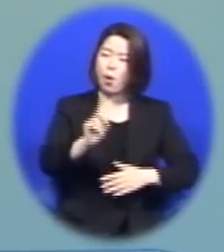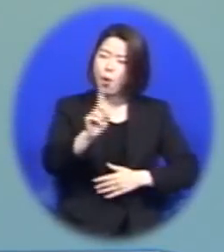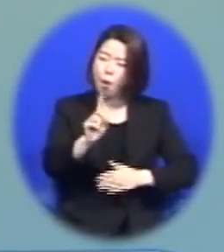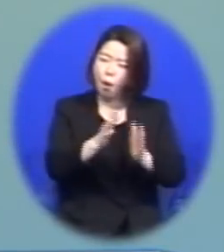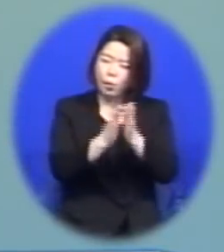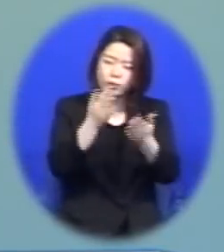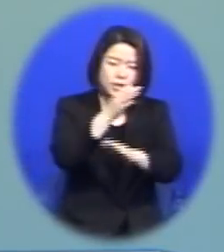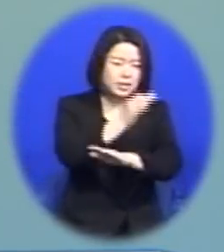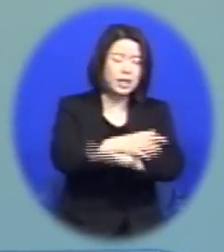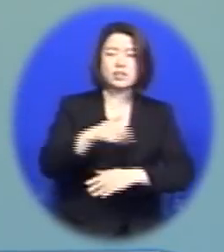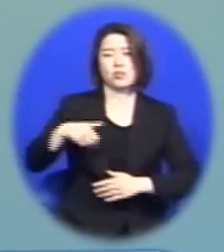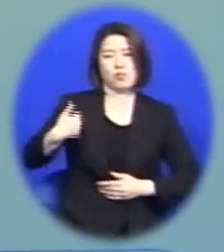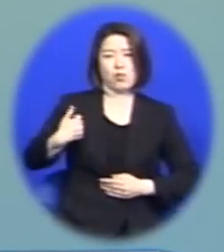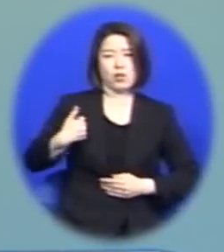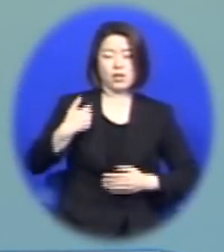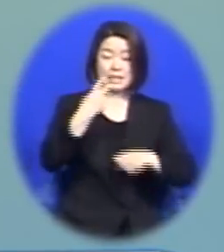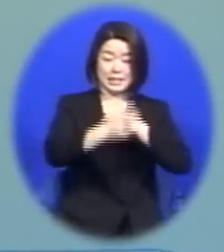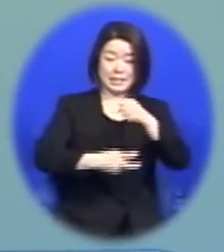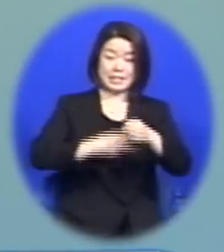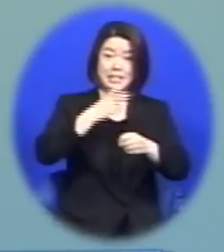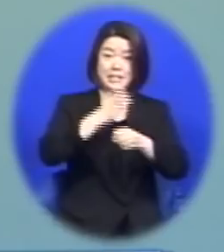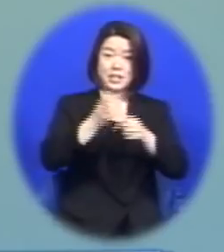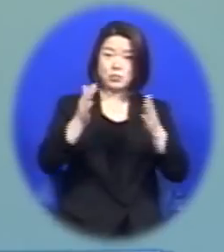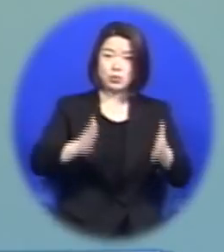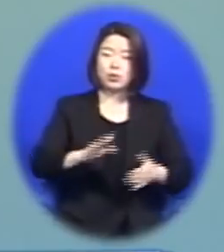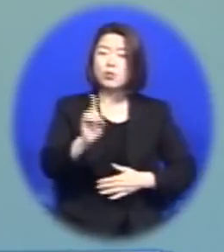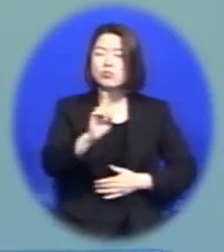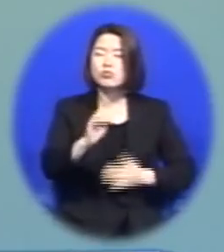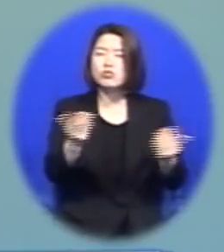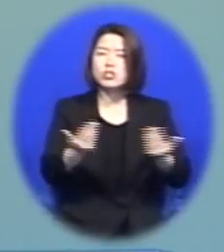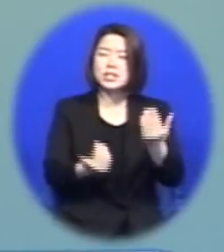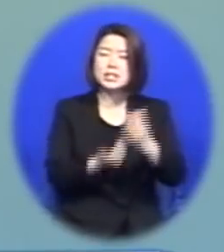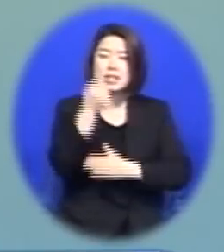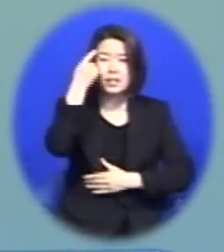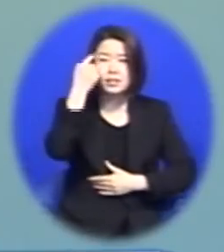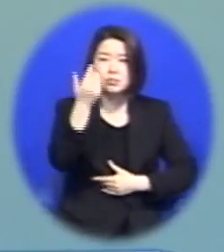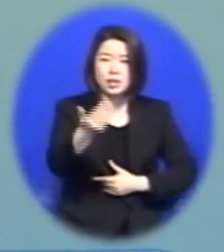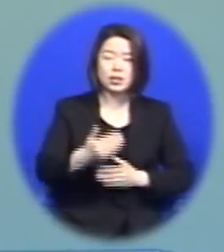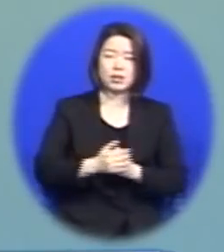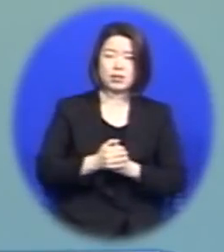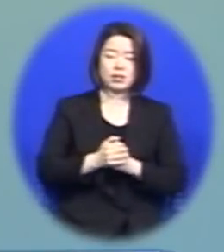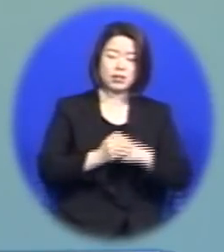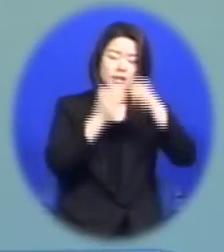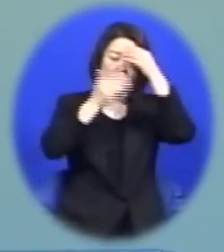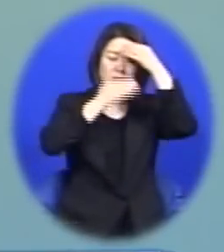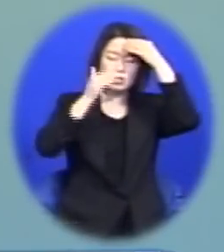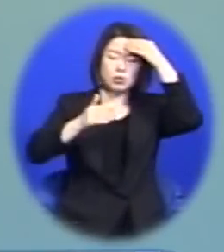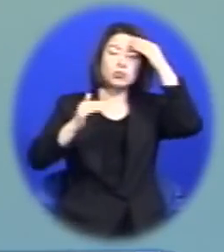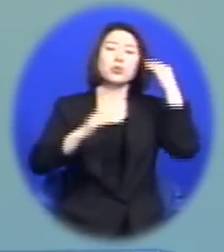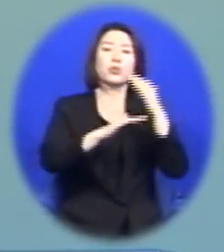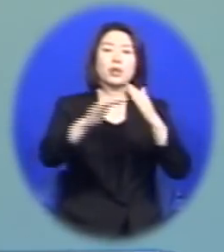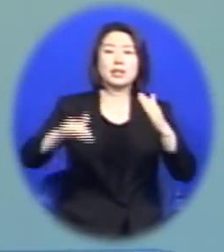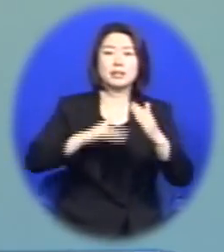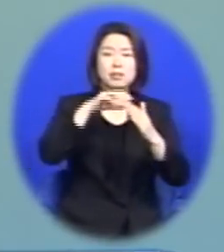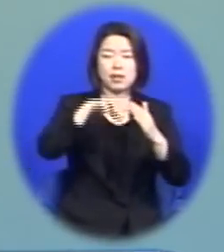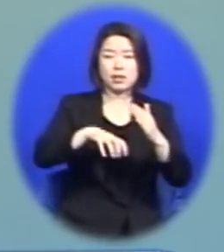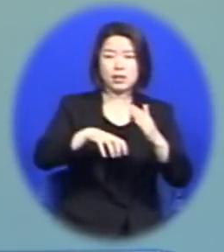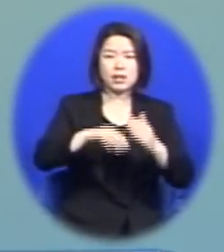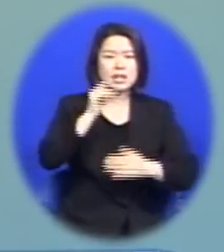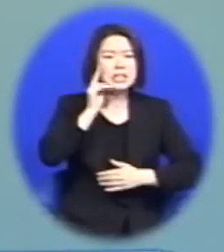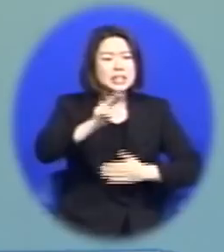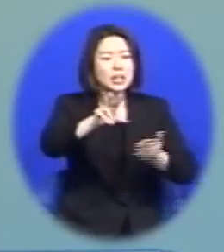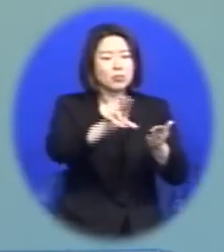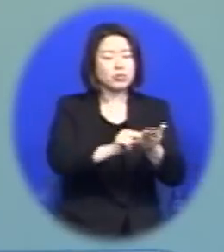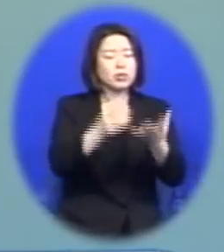20 년 동안에 무슨 일이 벌어진 거죠 정도전의 가정의 심각한 문제들이 많이 생겼다는 것입니다